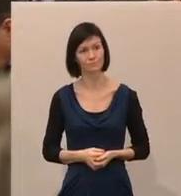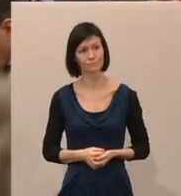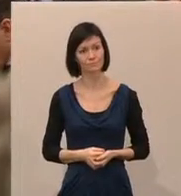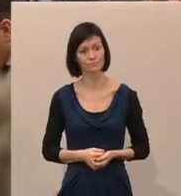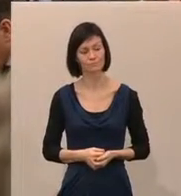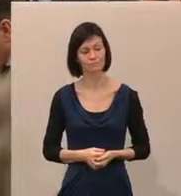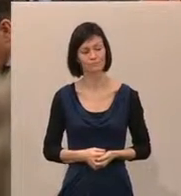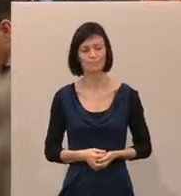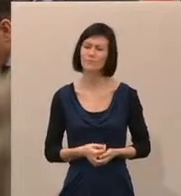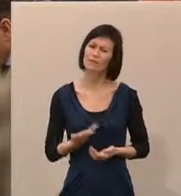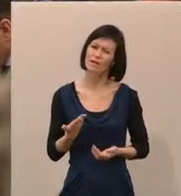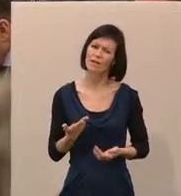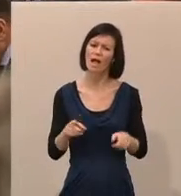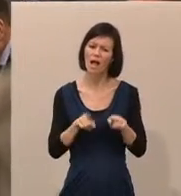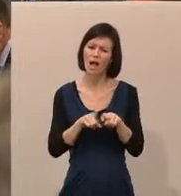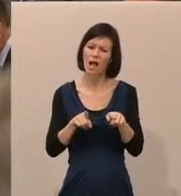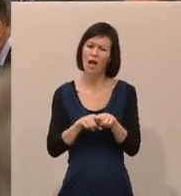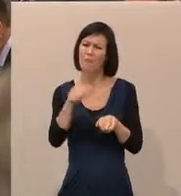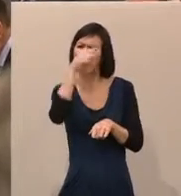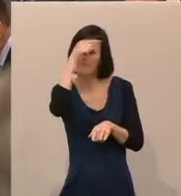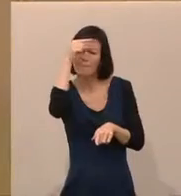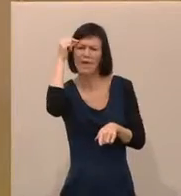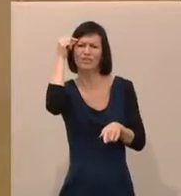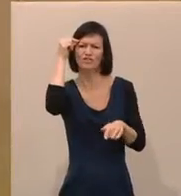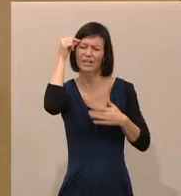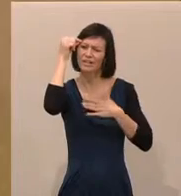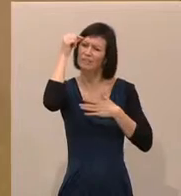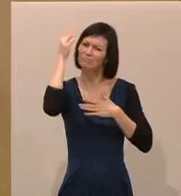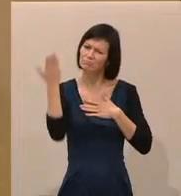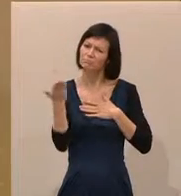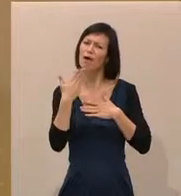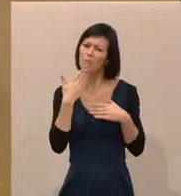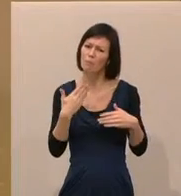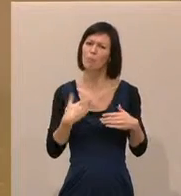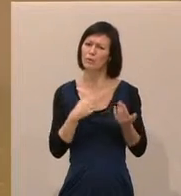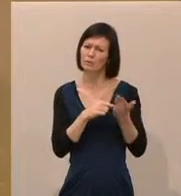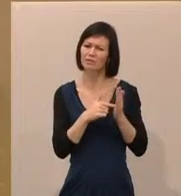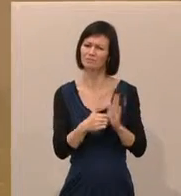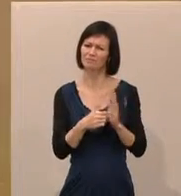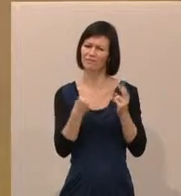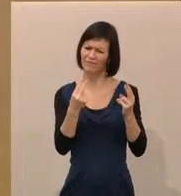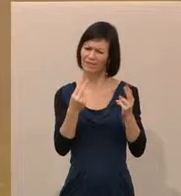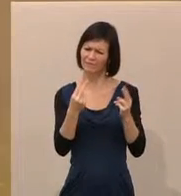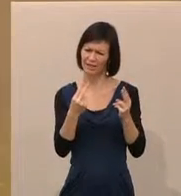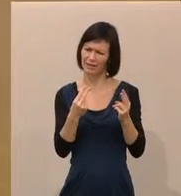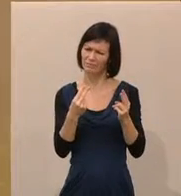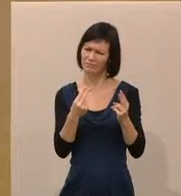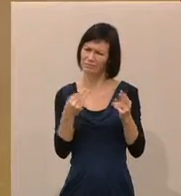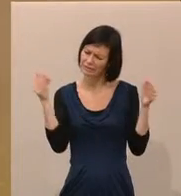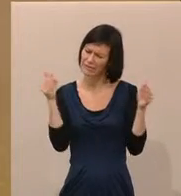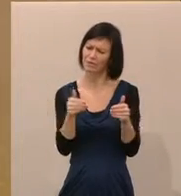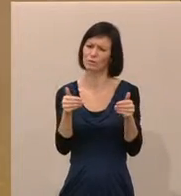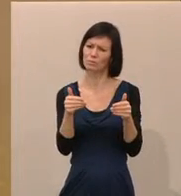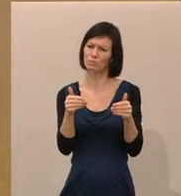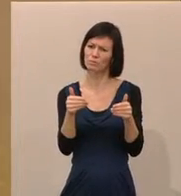Ich möchte natürlich auch die Menschlichkeit im Vordergrund haben und ich möchte mir menschliche